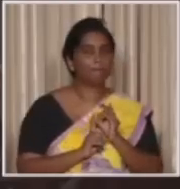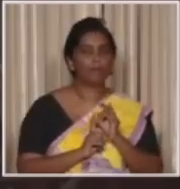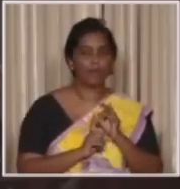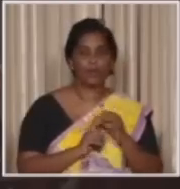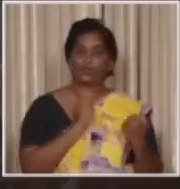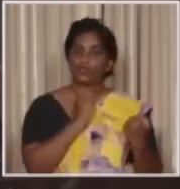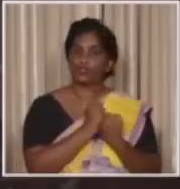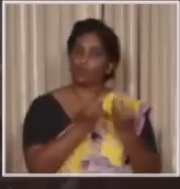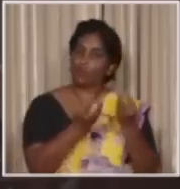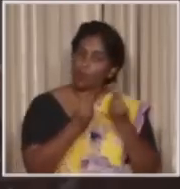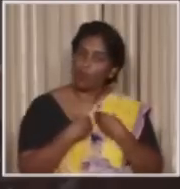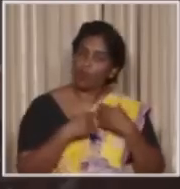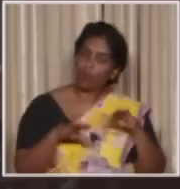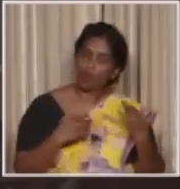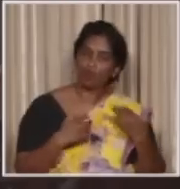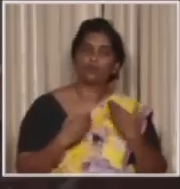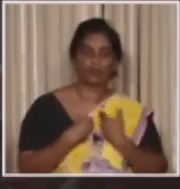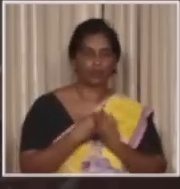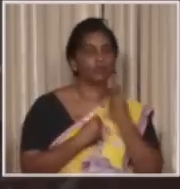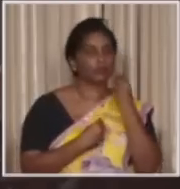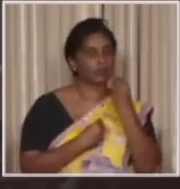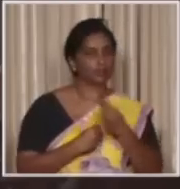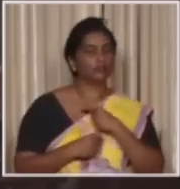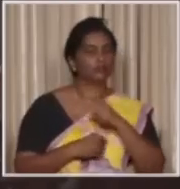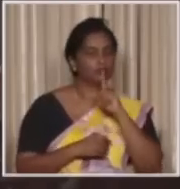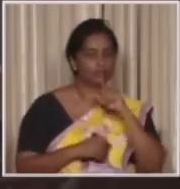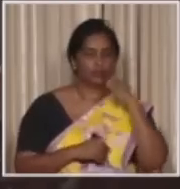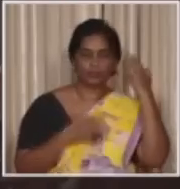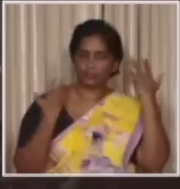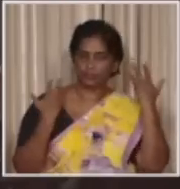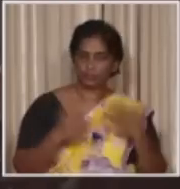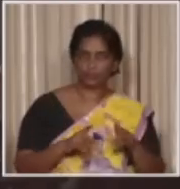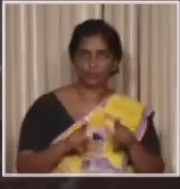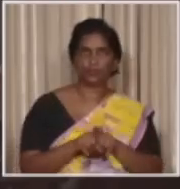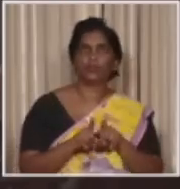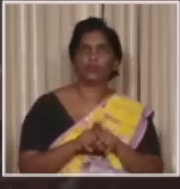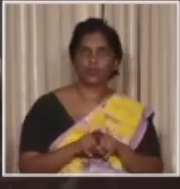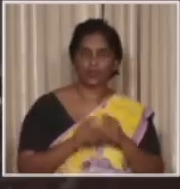සහයෝගය අවශ්‍ය ඕනෑම් වෙලාවක ලබා දෙන බව ප්‍රකාශ කරමින් මගේ වචන ස්වල්පය නිමා කරන්න බොහොම ස්තුතියි.